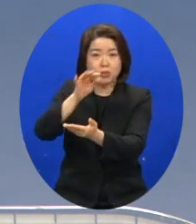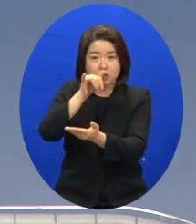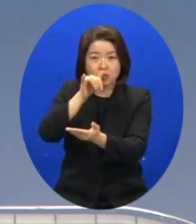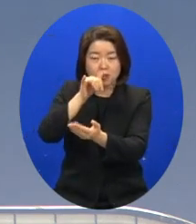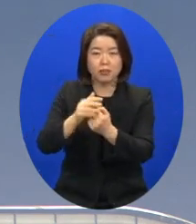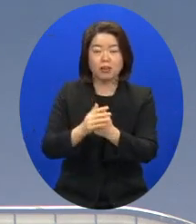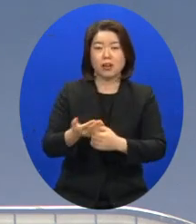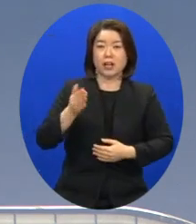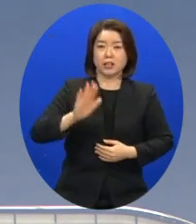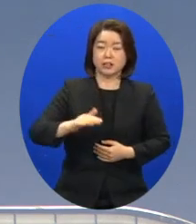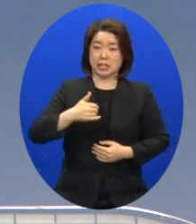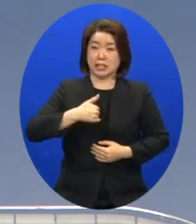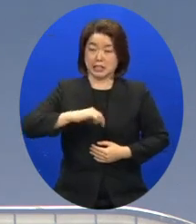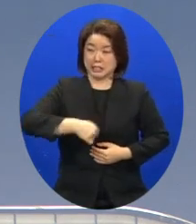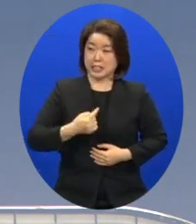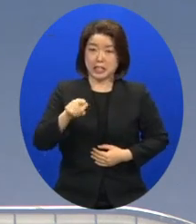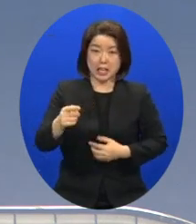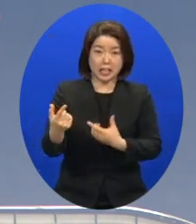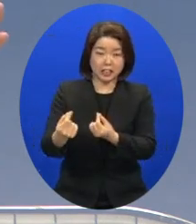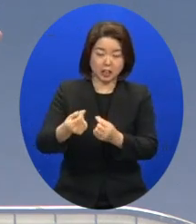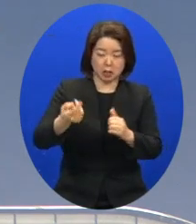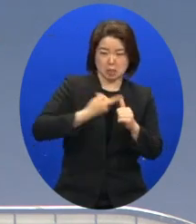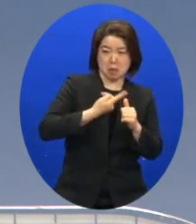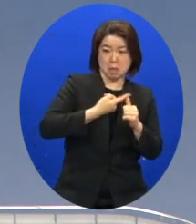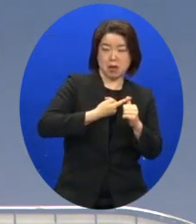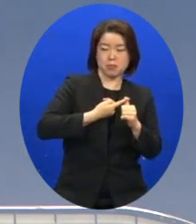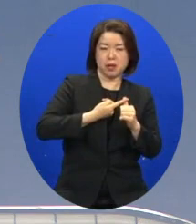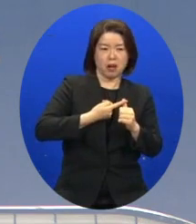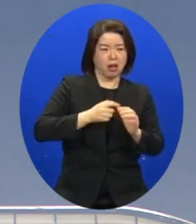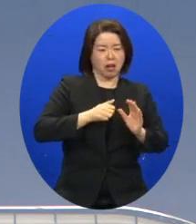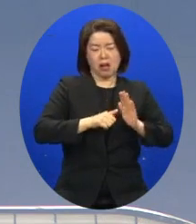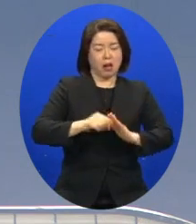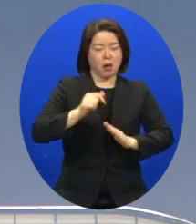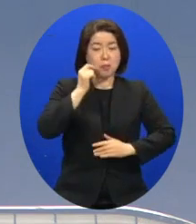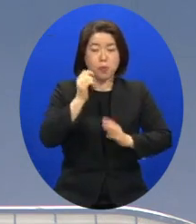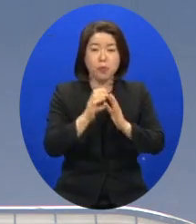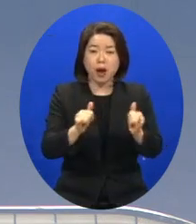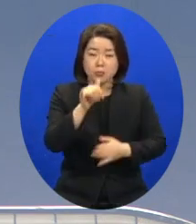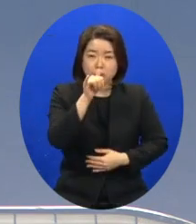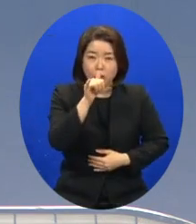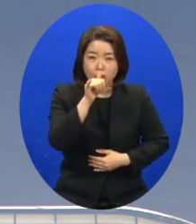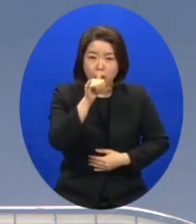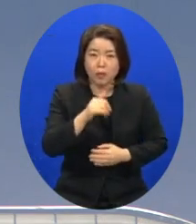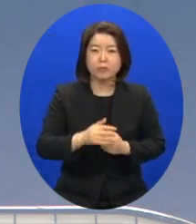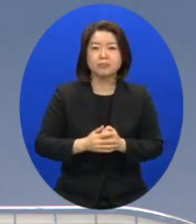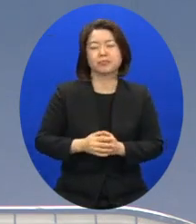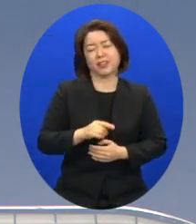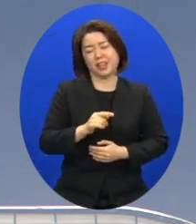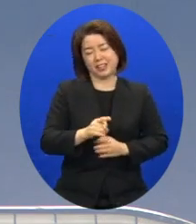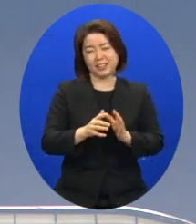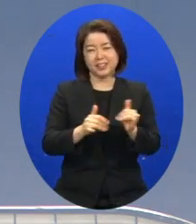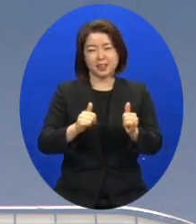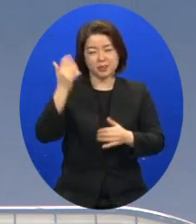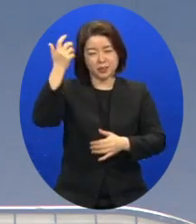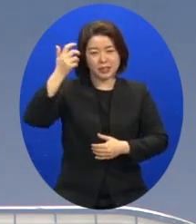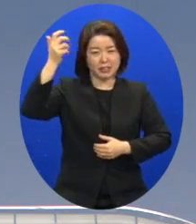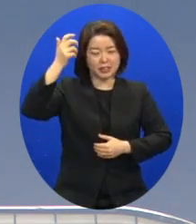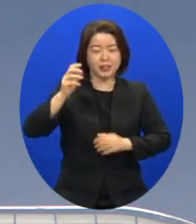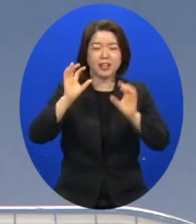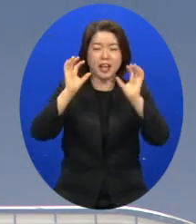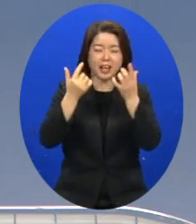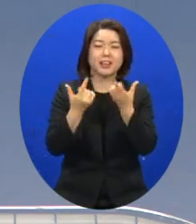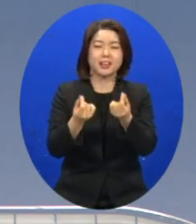자기가 비난을 받을 때는 못 견뎌 하는 사람이 있습니다 그 사람들도 영적으로 어린 하인 거지